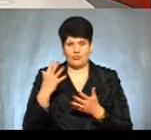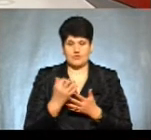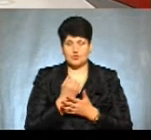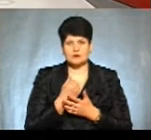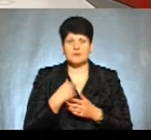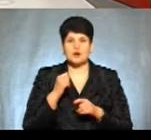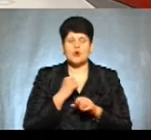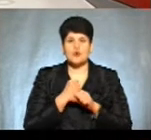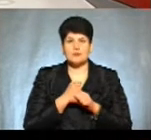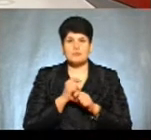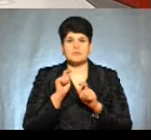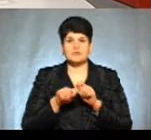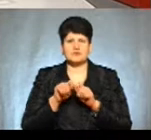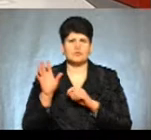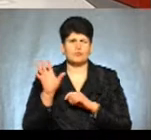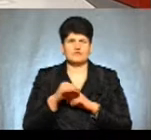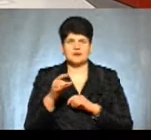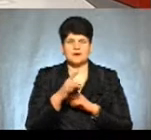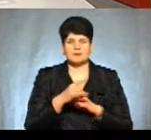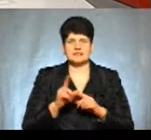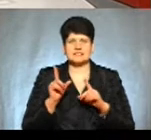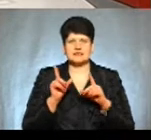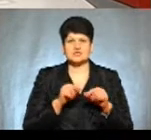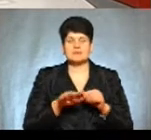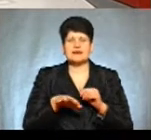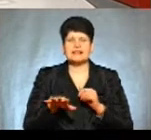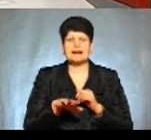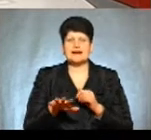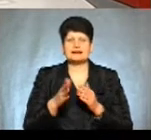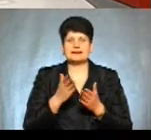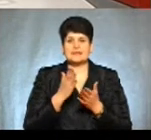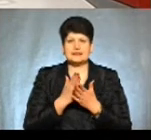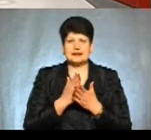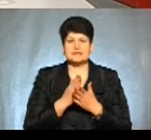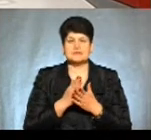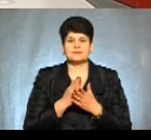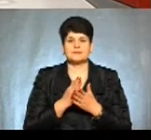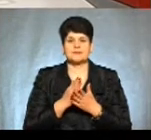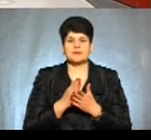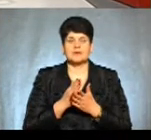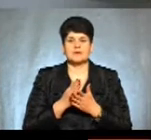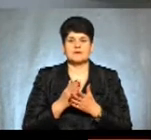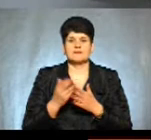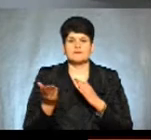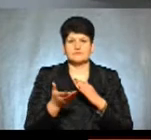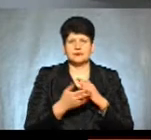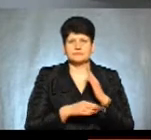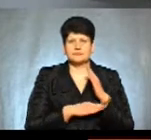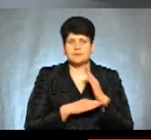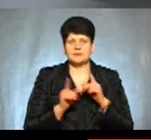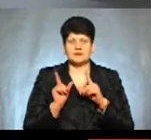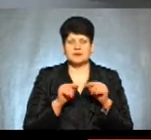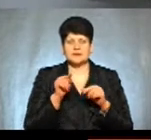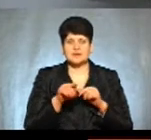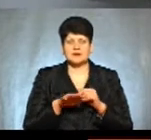вдалося. Ми робимо рейди по всіх районах, ми заїжджаємо на ділянки, де йде заготівля деревини, ми заїжджаємо на